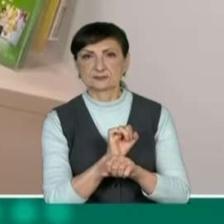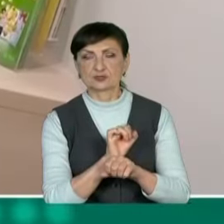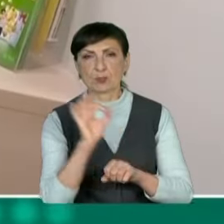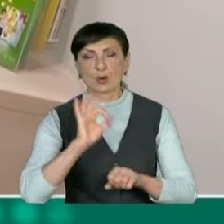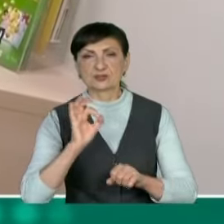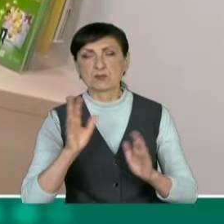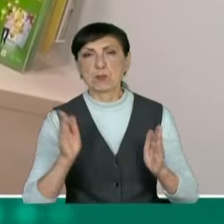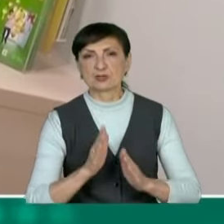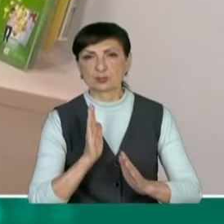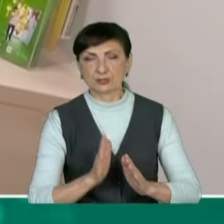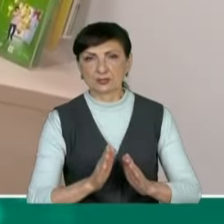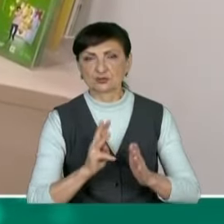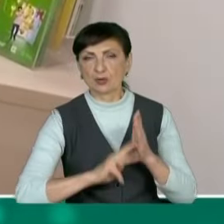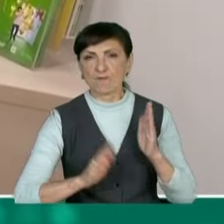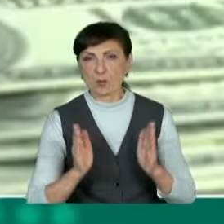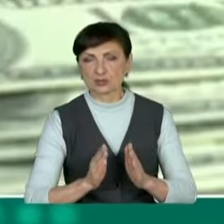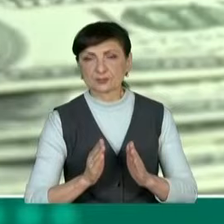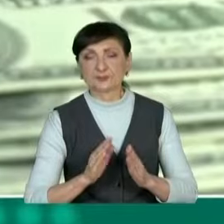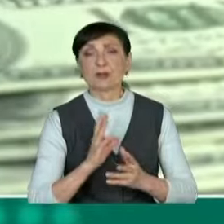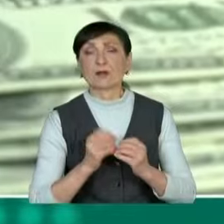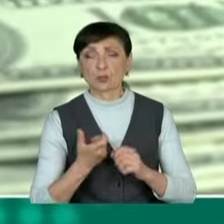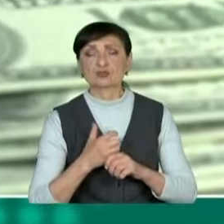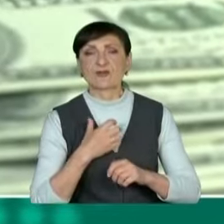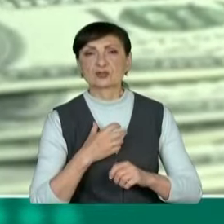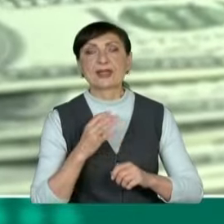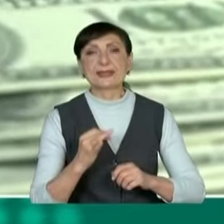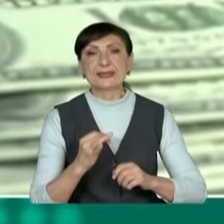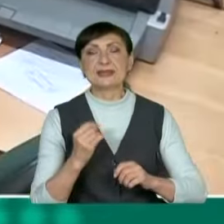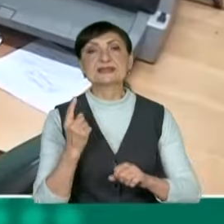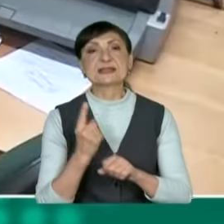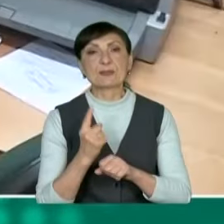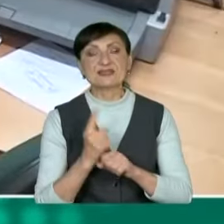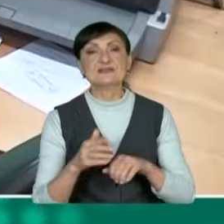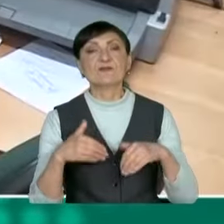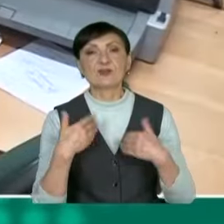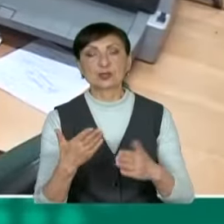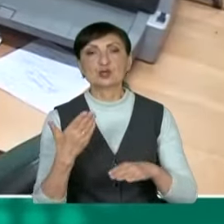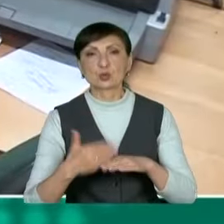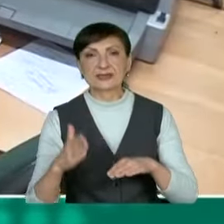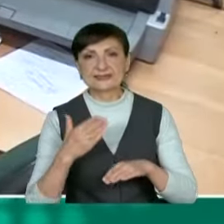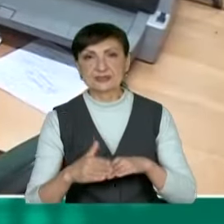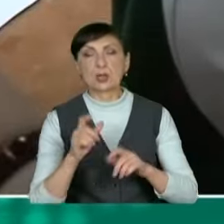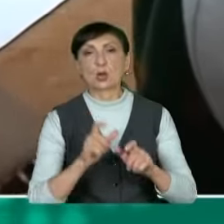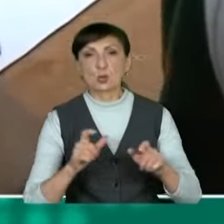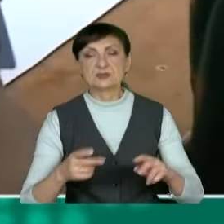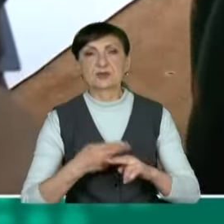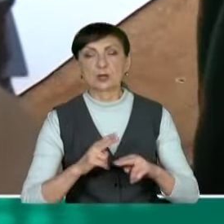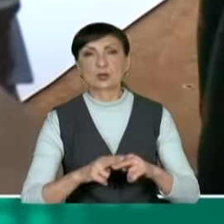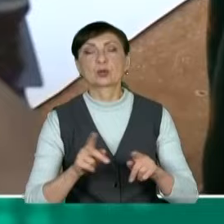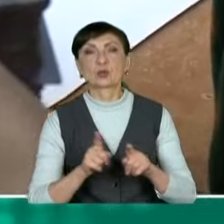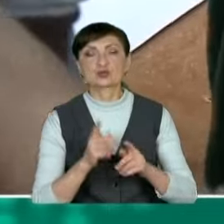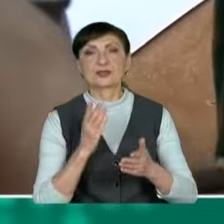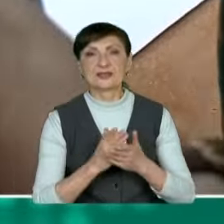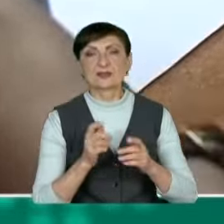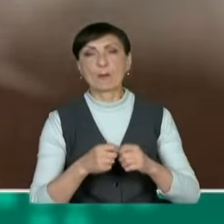начисление пени. И также существенное – это запретить выдачу кредитов людям, которые имеют также просрочку